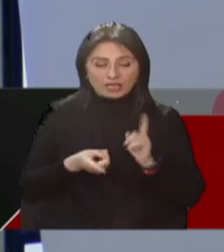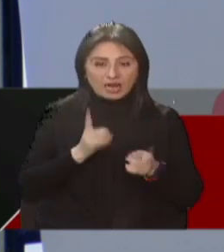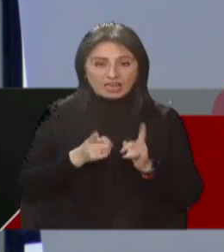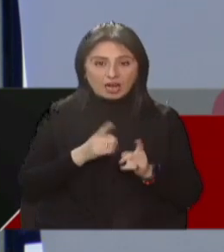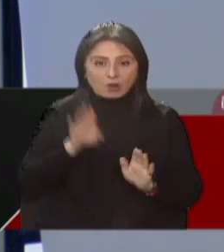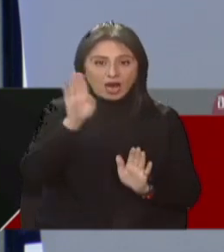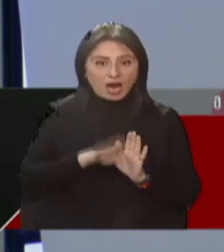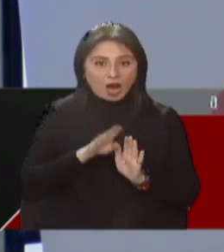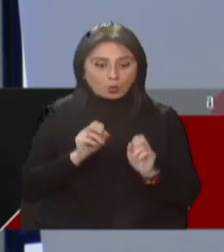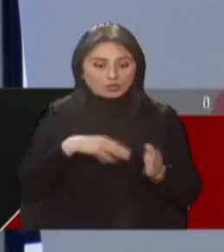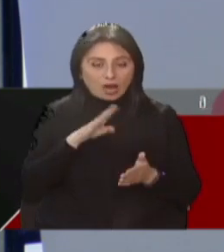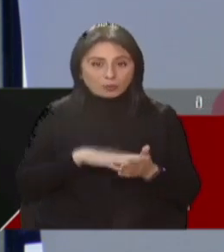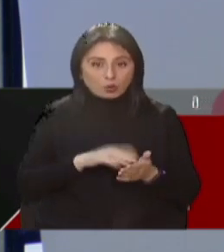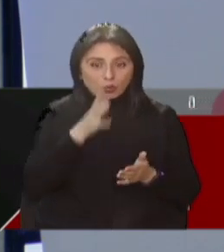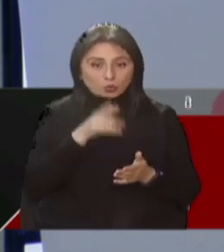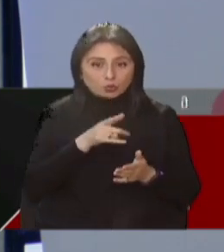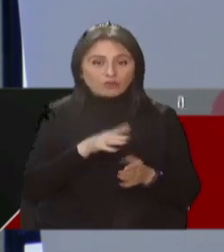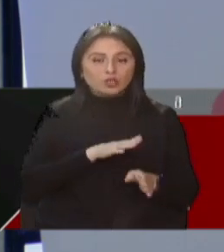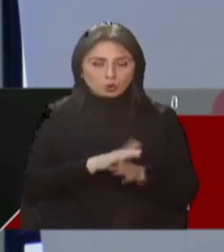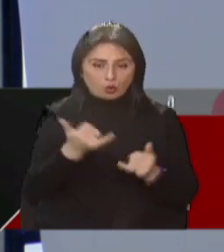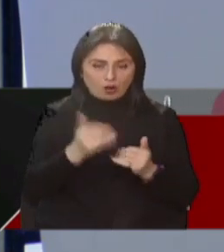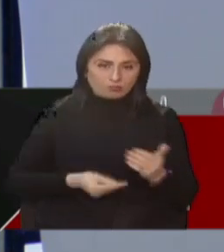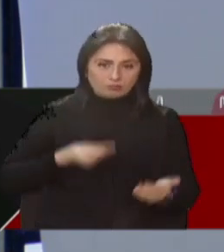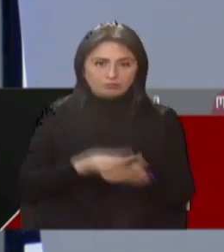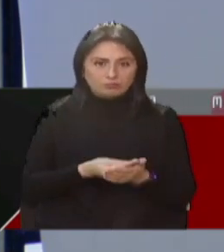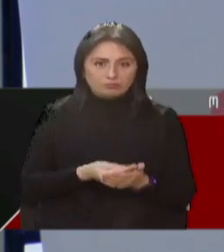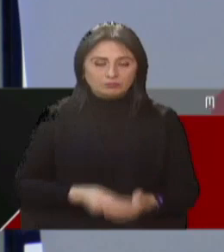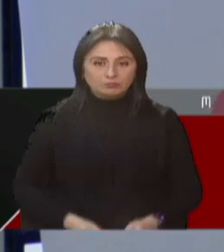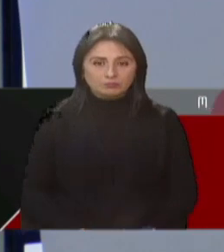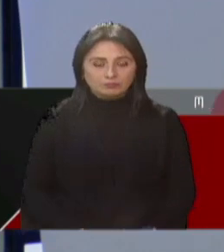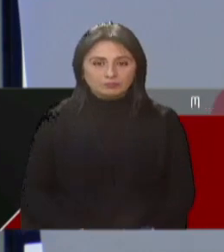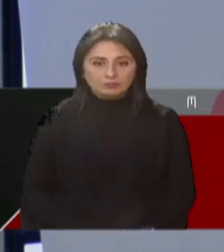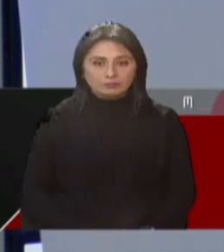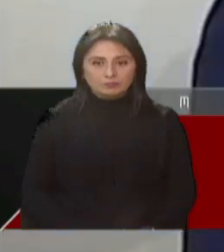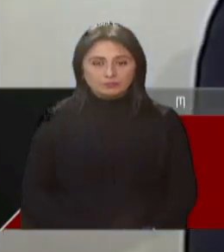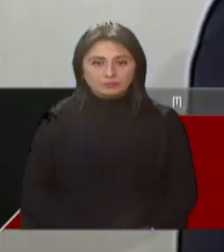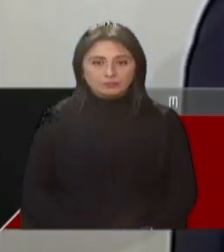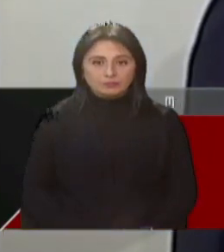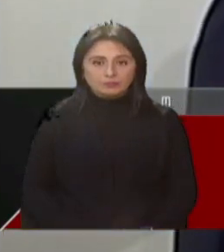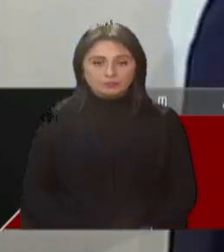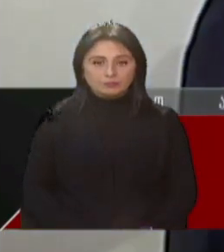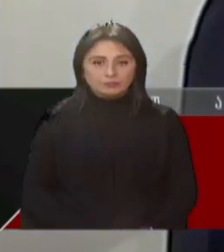da gauaresebuli usaptkhoebis fonze, srulia da akhal masštabebs izens.